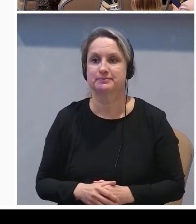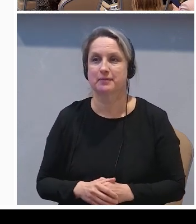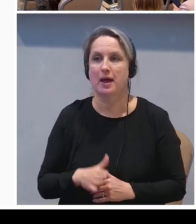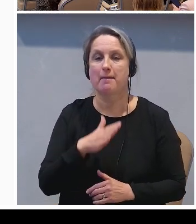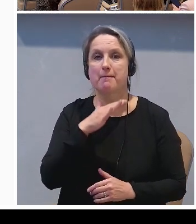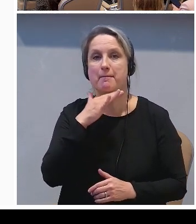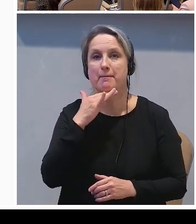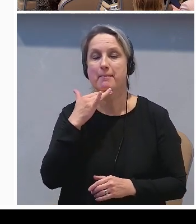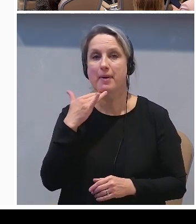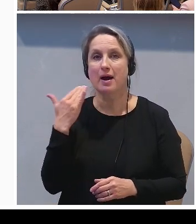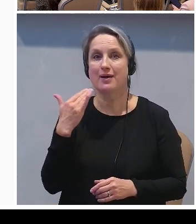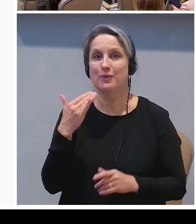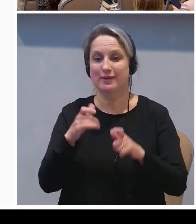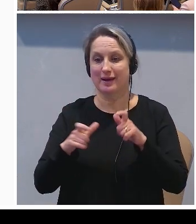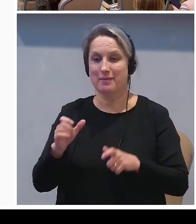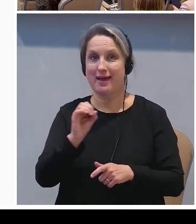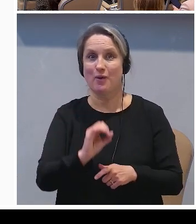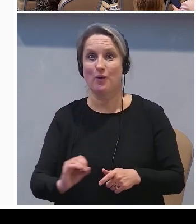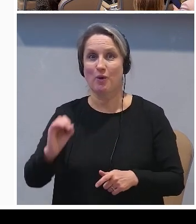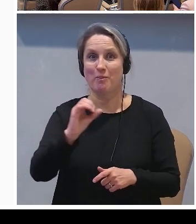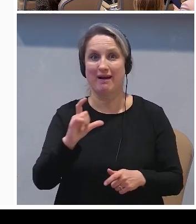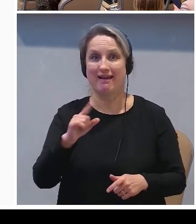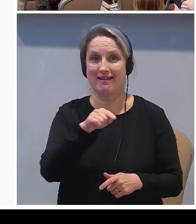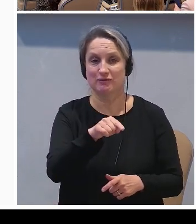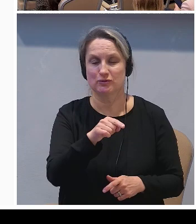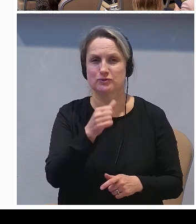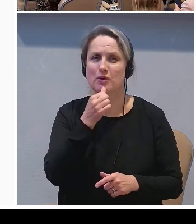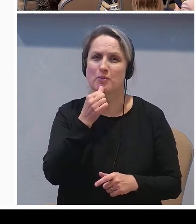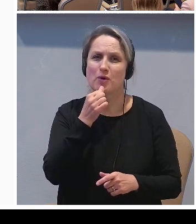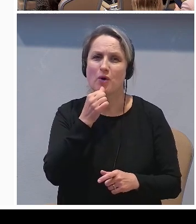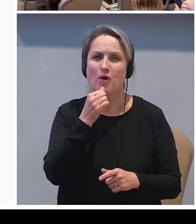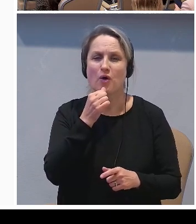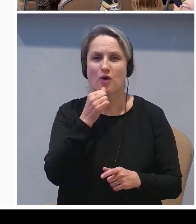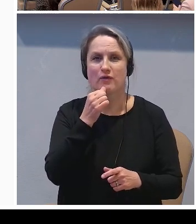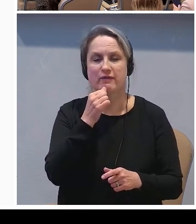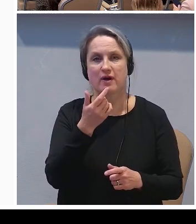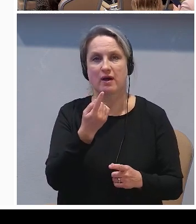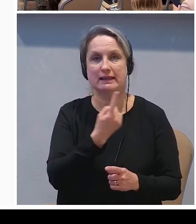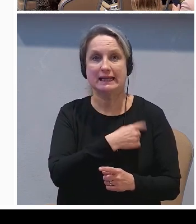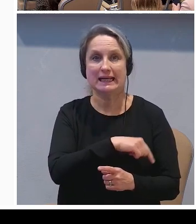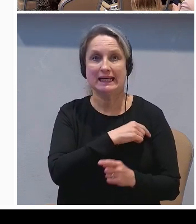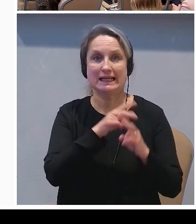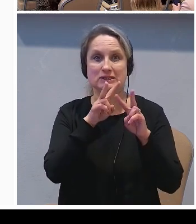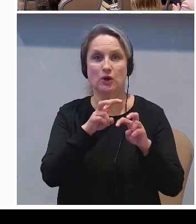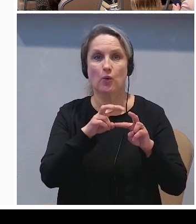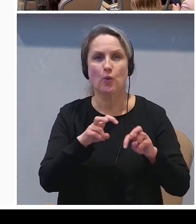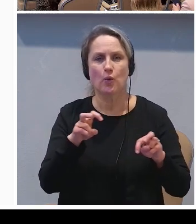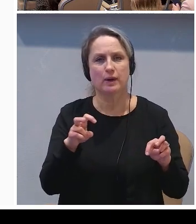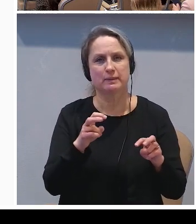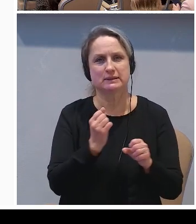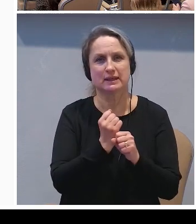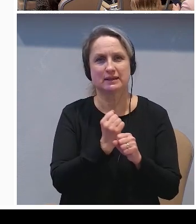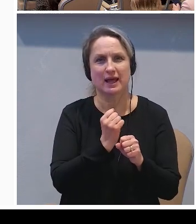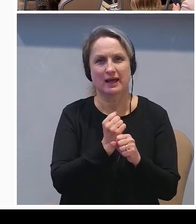paljud inimesed Euroopa Liidus püüavad muuta kliiniliste uuringute läbiviimist, nii et selleks ei oleks enam